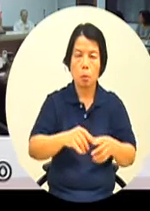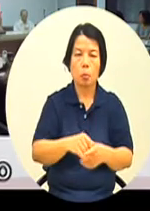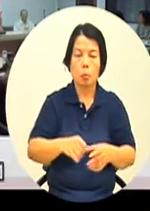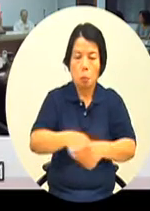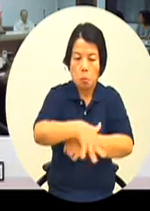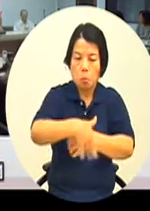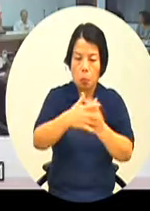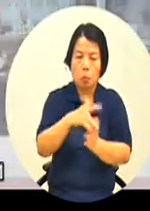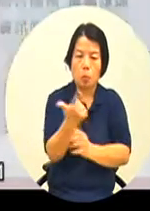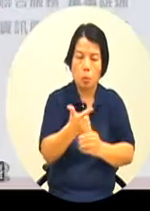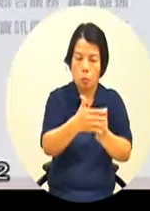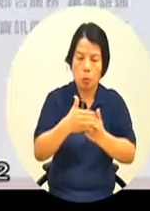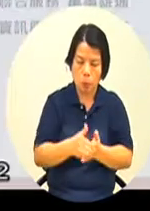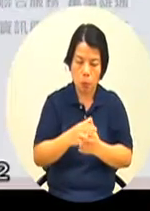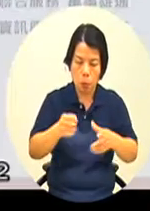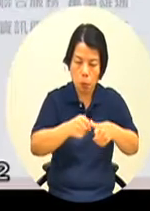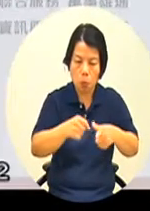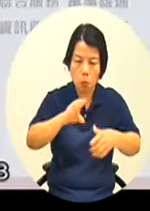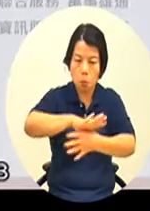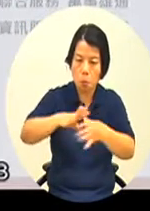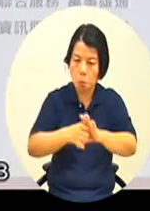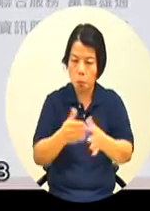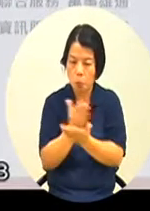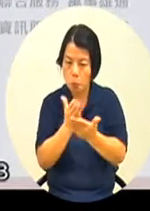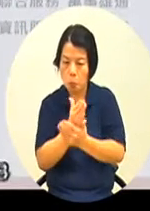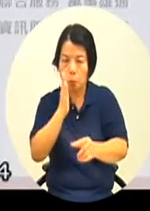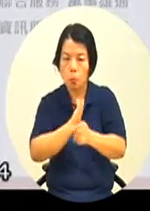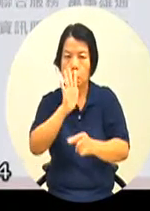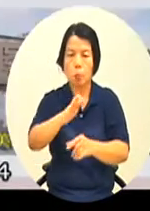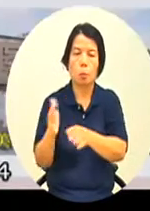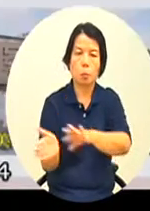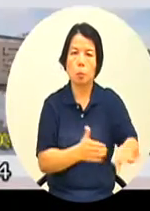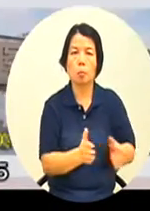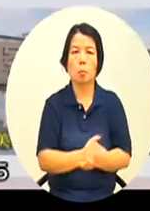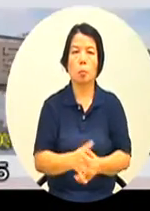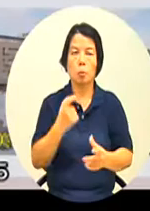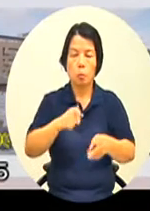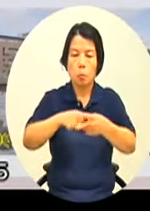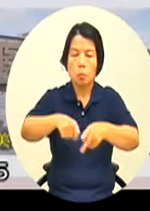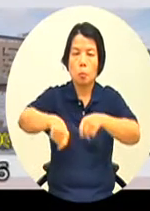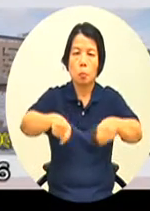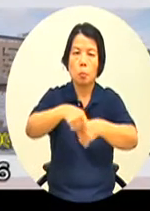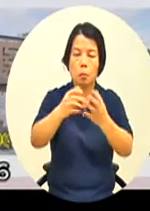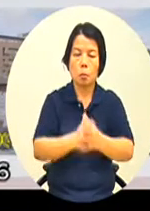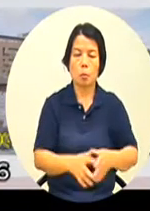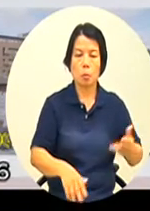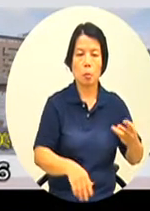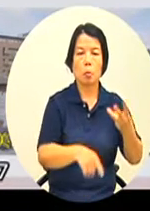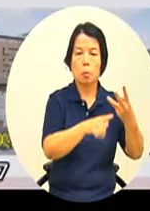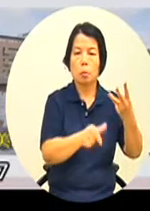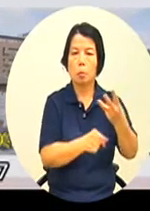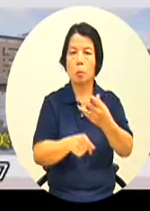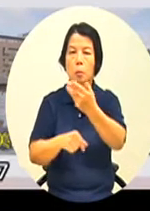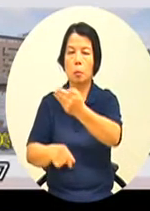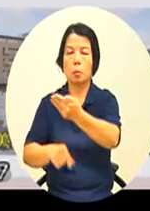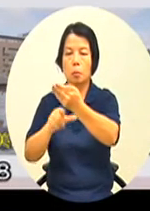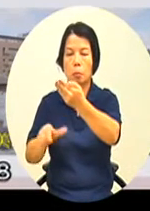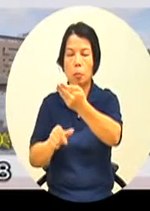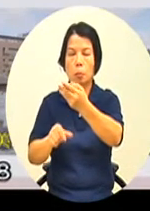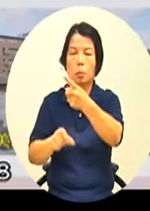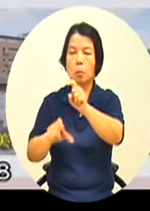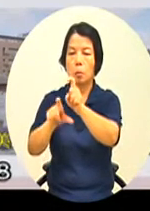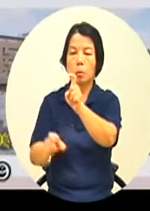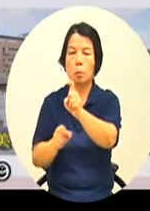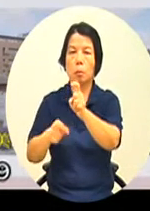查访。接下来是工程查核，今年3月到10月底一共查核了